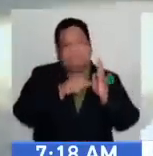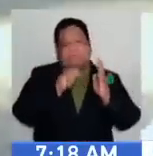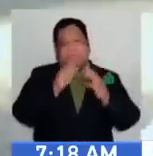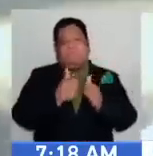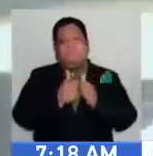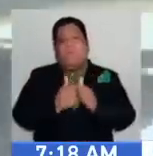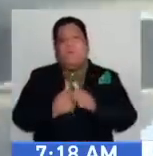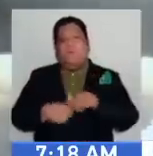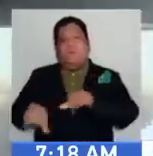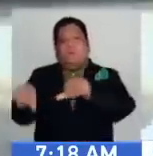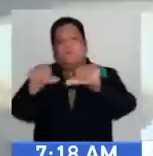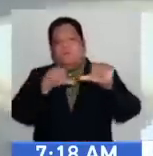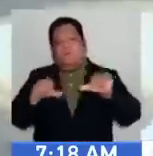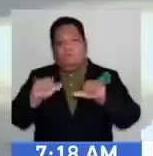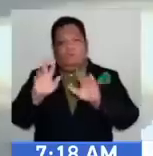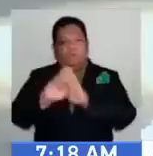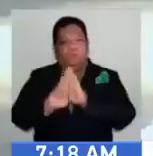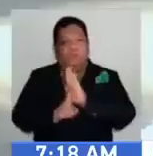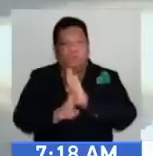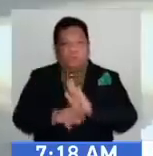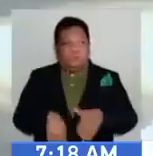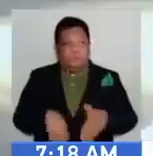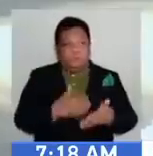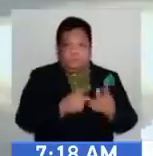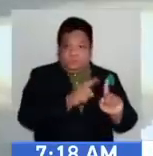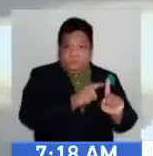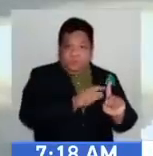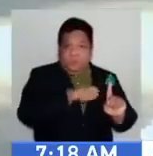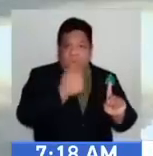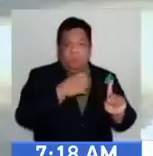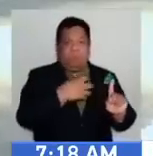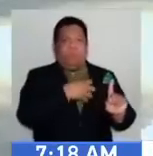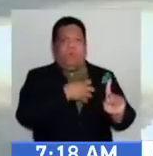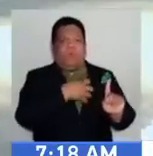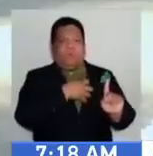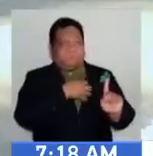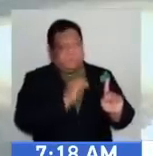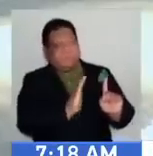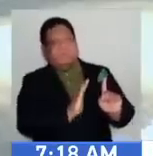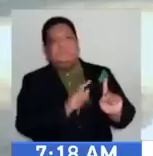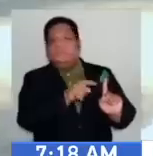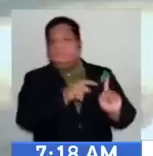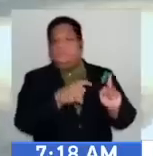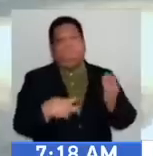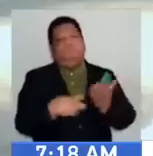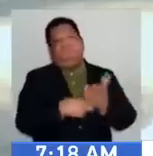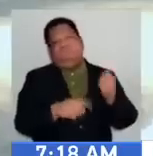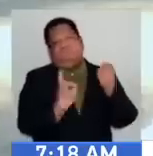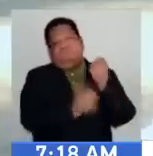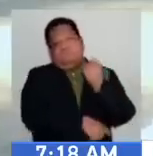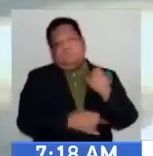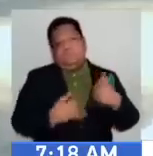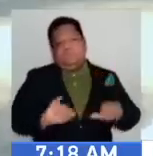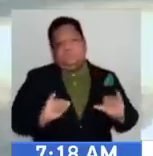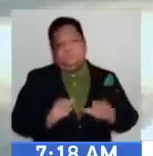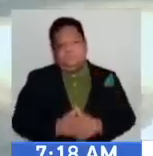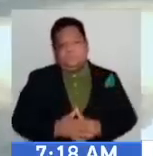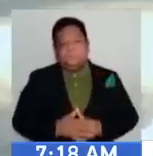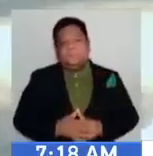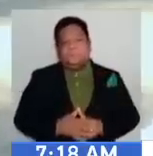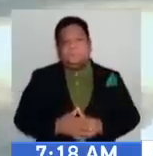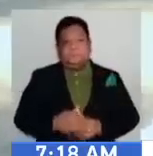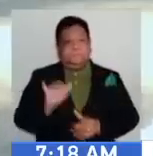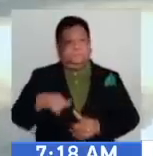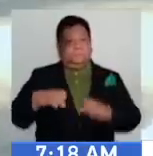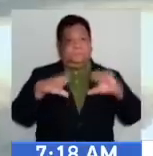mga natikitan ay pulis pa man din na naharang ng mga tauhan ng MMDA dito sa bahaging ito na Maginhawa Street. Yan ang unang balita mula rito sa